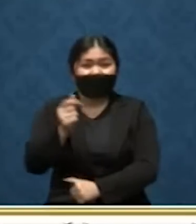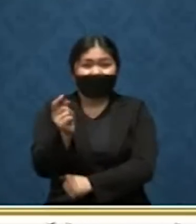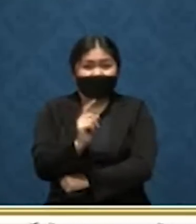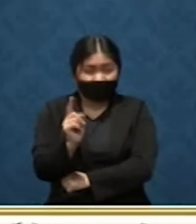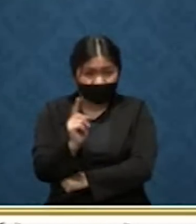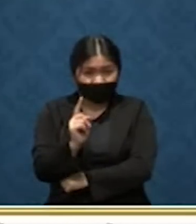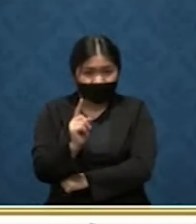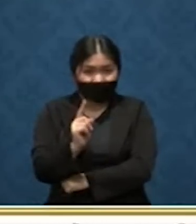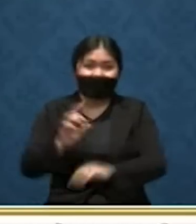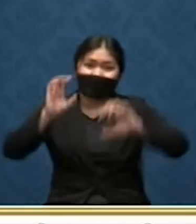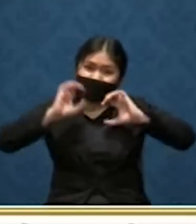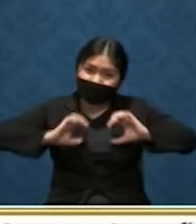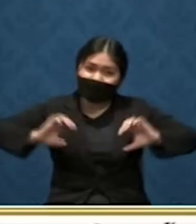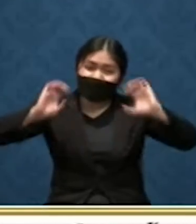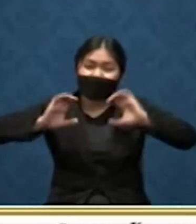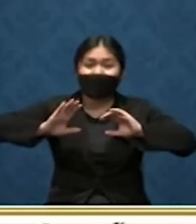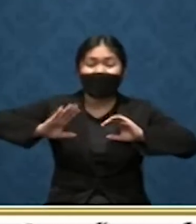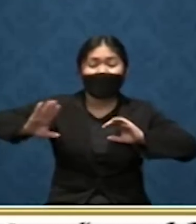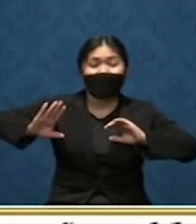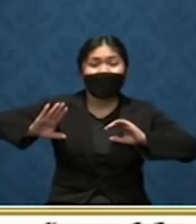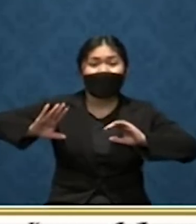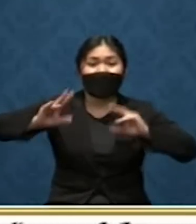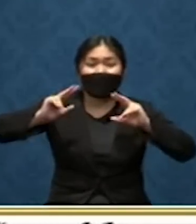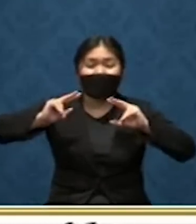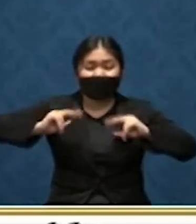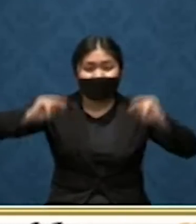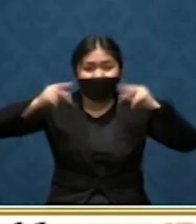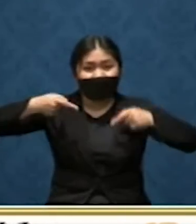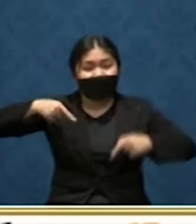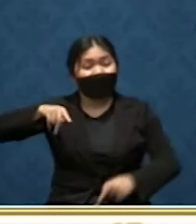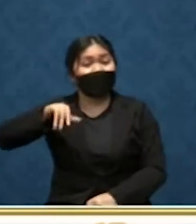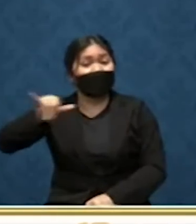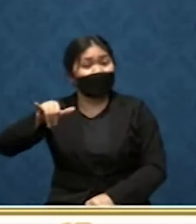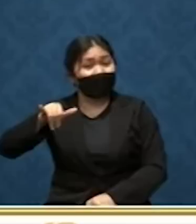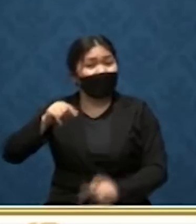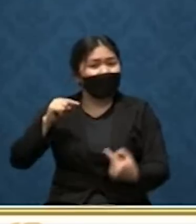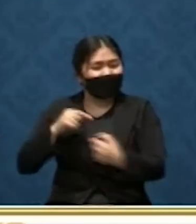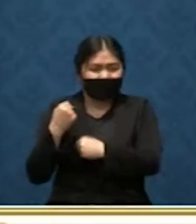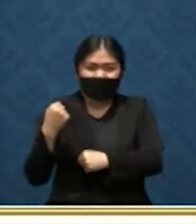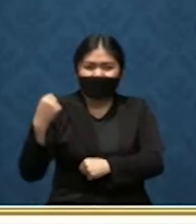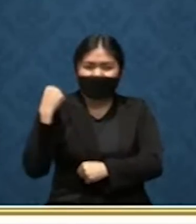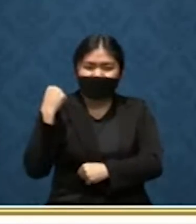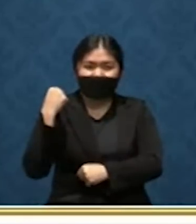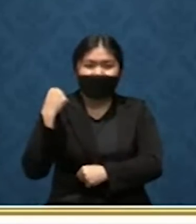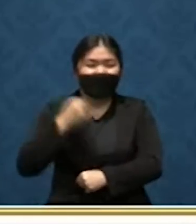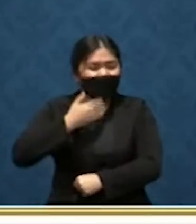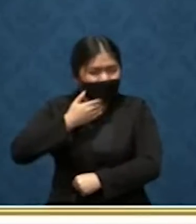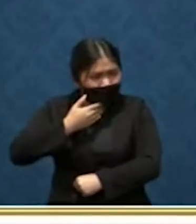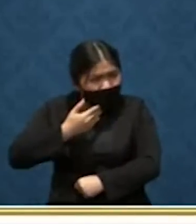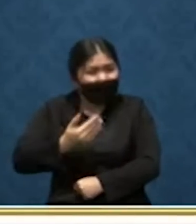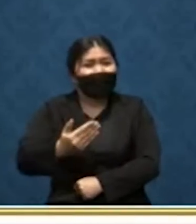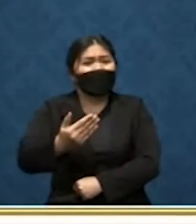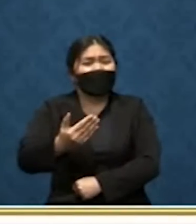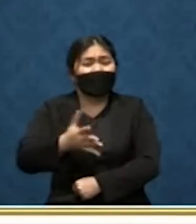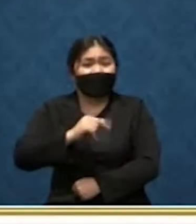้นคือรัฐบาลของผลเอกประยุติที่อ้างจุดขายในเรื่องของความมนคงมาโยตลอดซึ่ถ้า